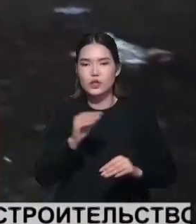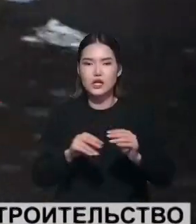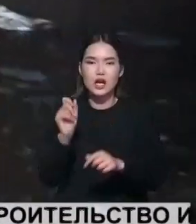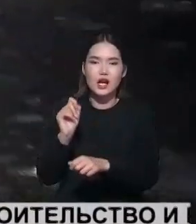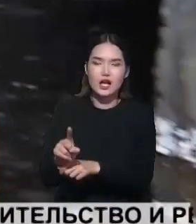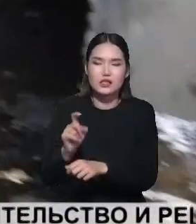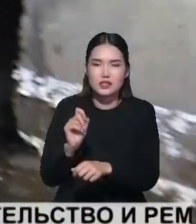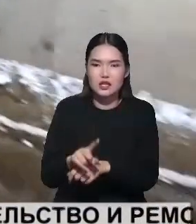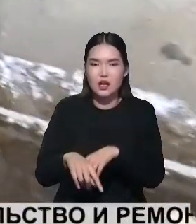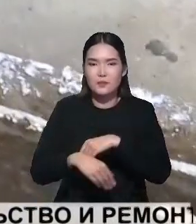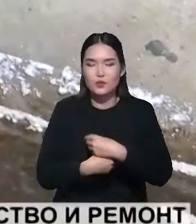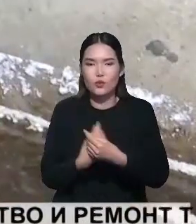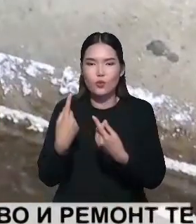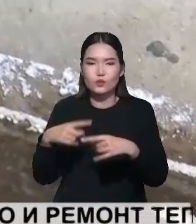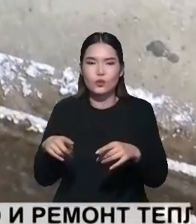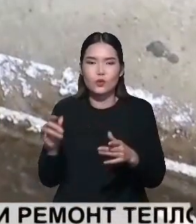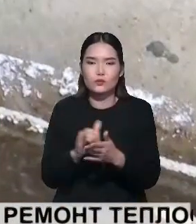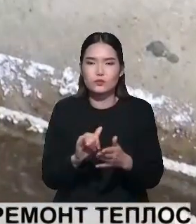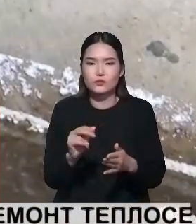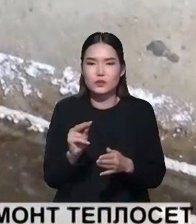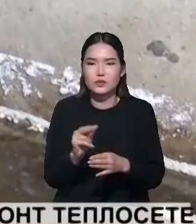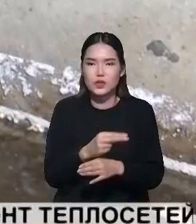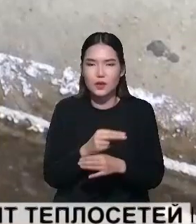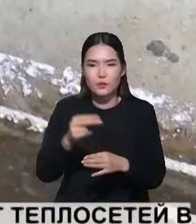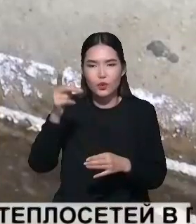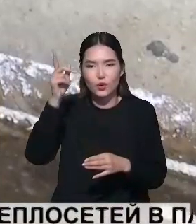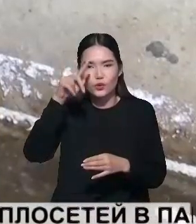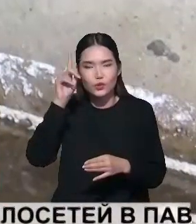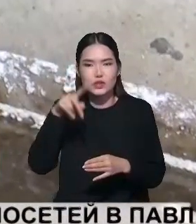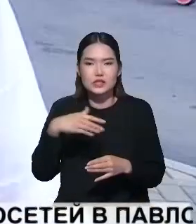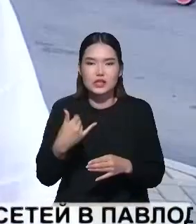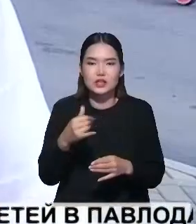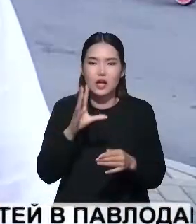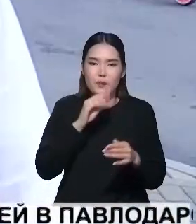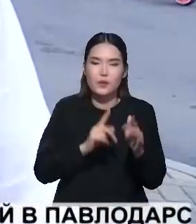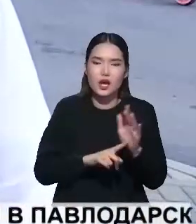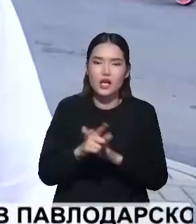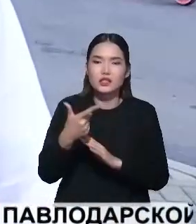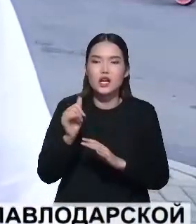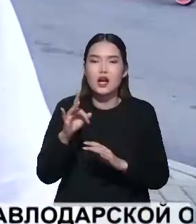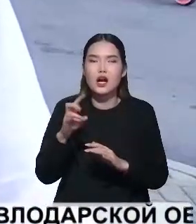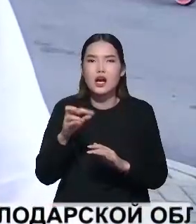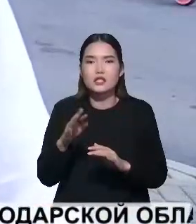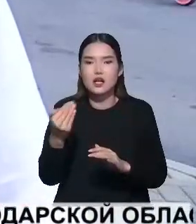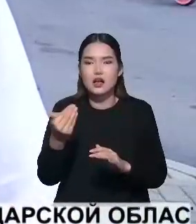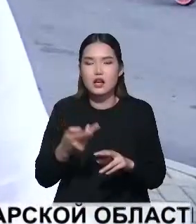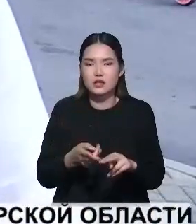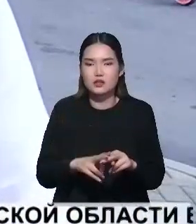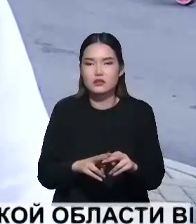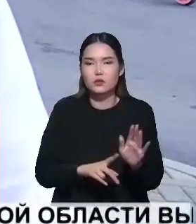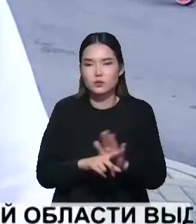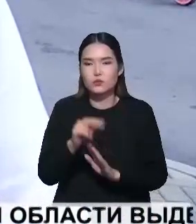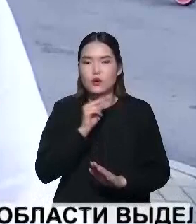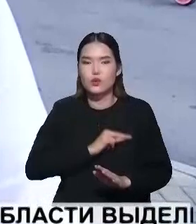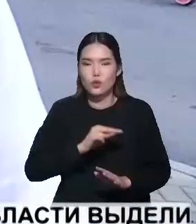данные насосы, 2 насоса. В ближайшие неделю они должны поступить по гарантии, быть восстановлены. Вот. И затем